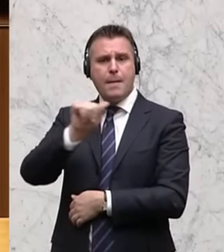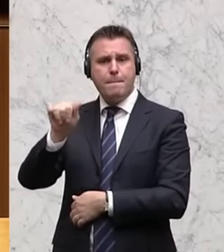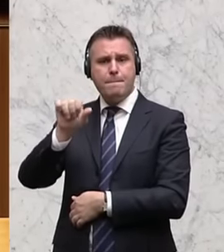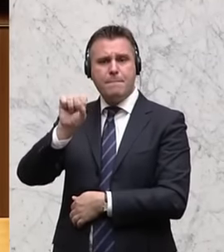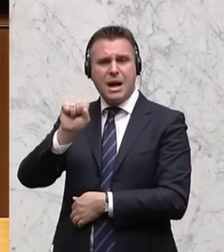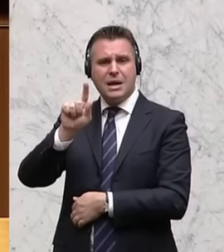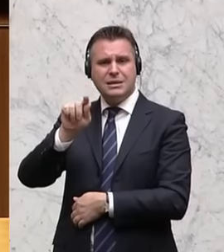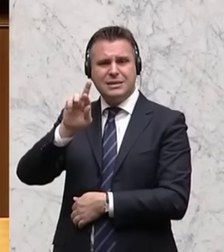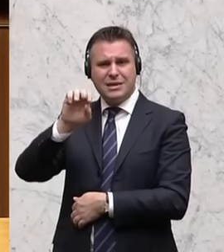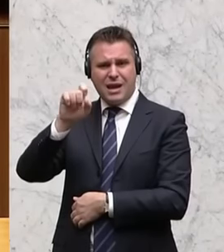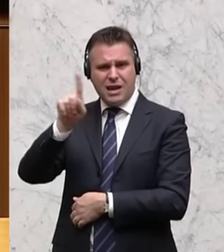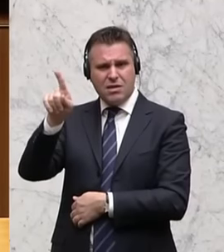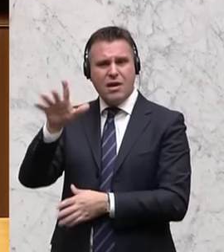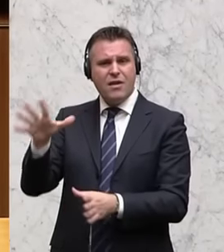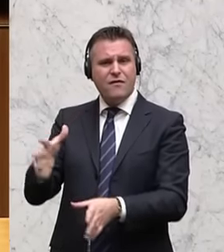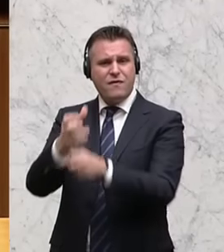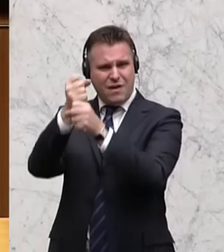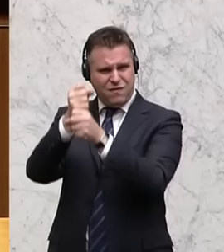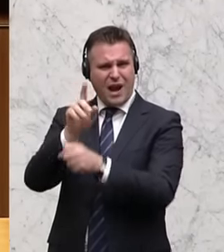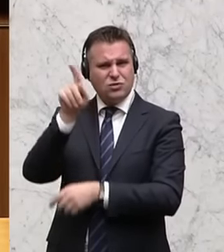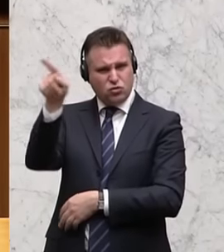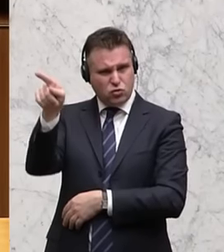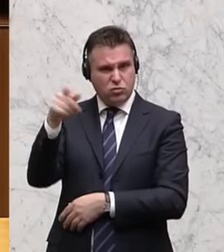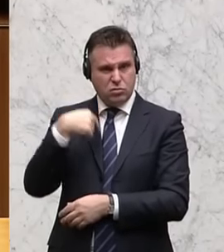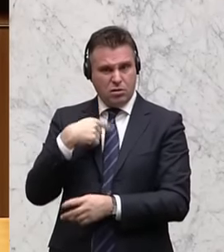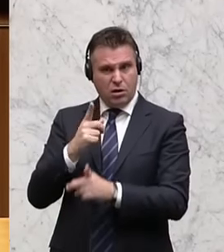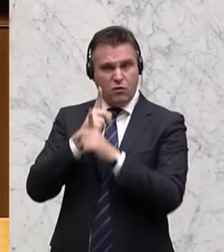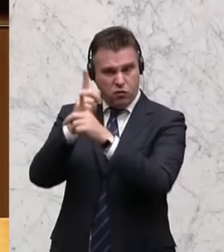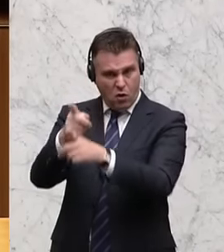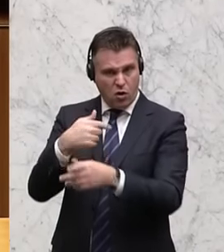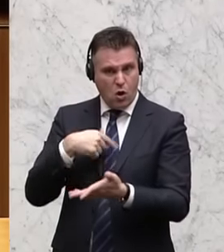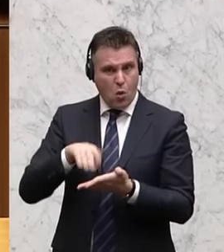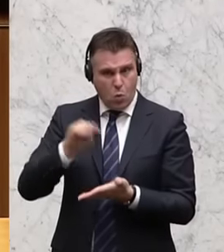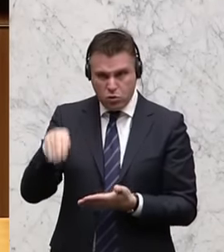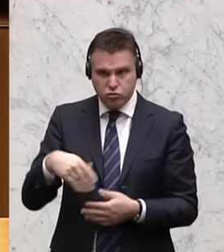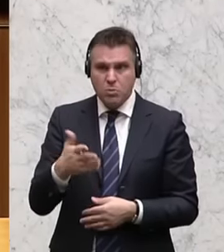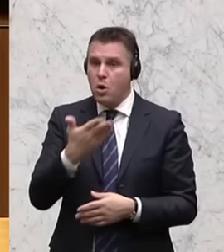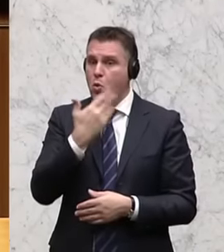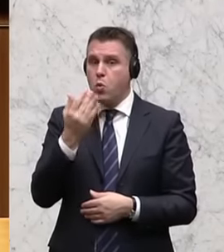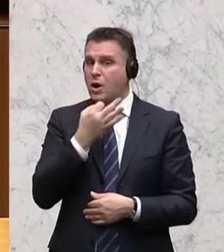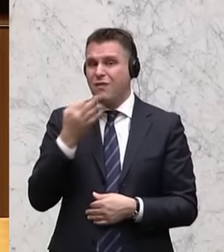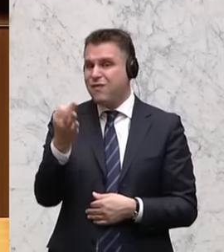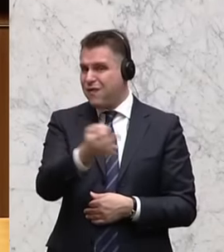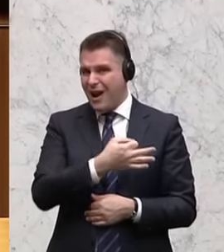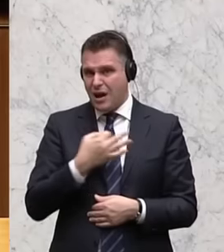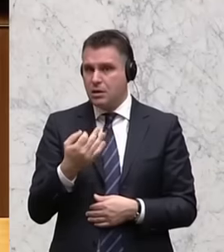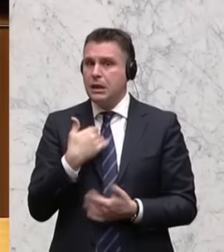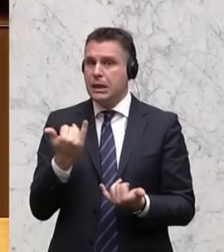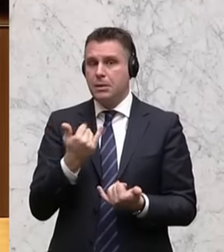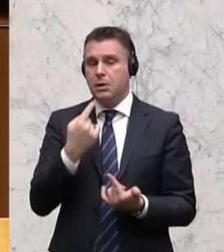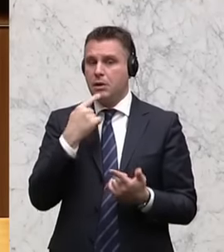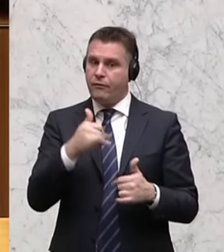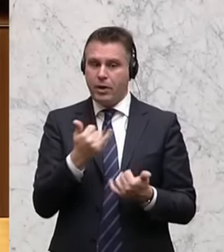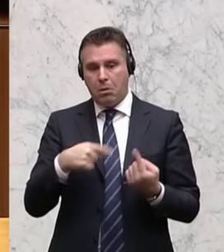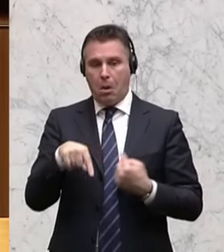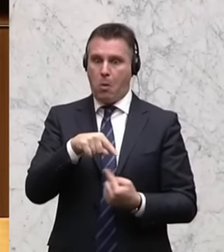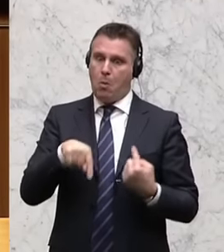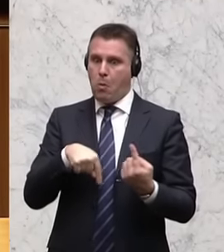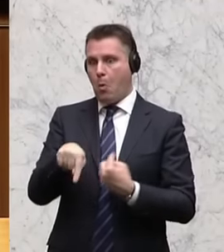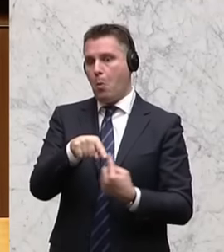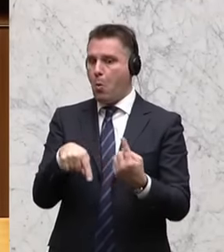auf Vulgo-EU-Verfassungsvertrag, außer Dienst, Klammer geschlossen, zu unterschreiben? Nein, haben wir nicht. Wir haben mit gewundenen Argumenten, so wie hier,